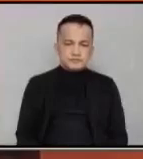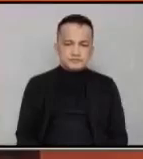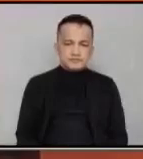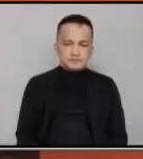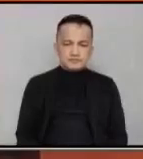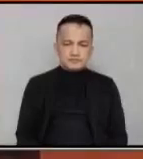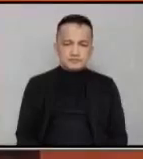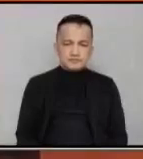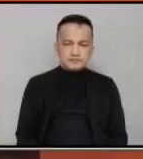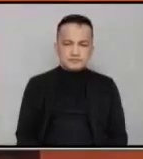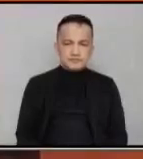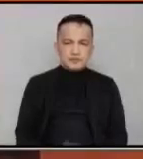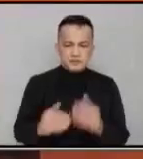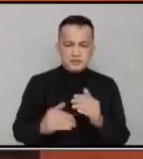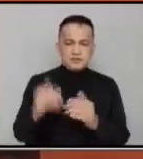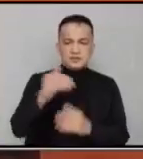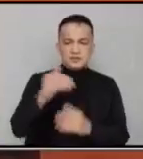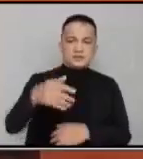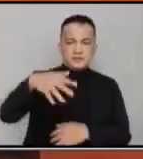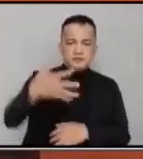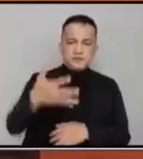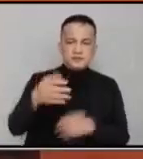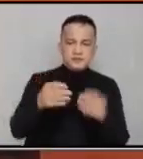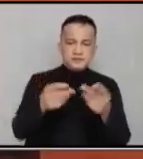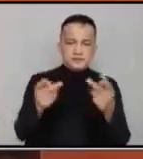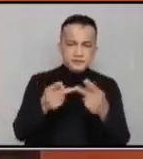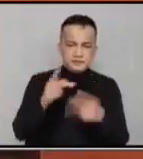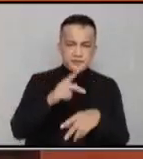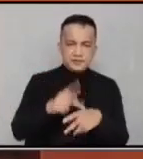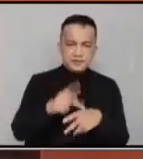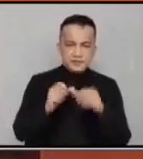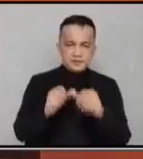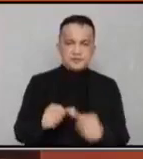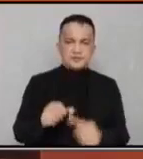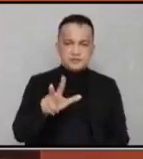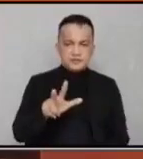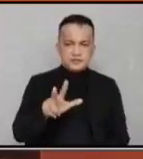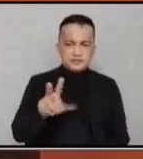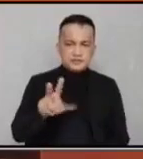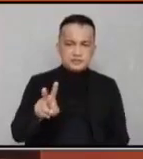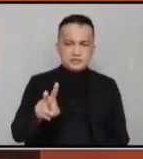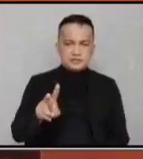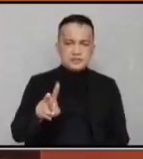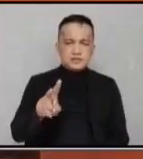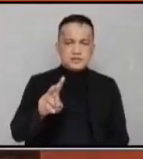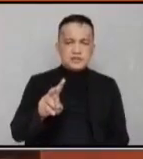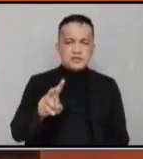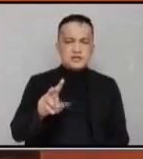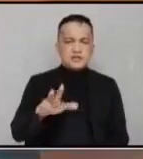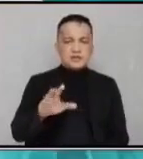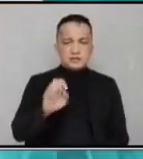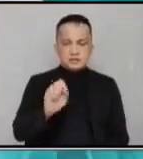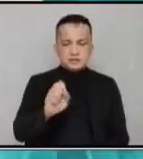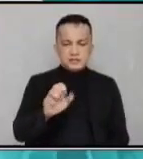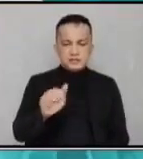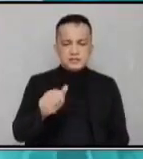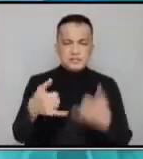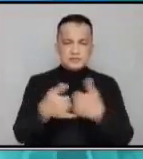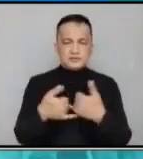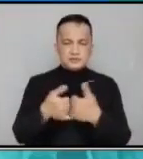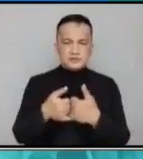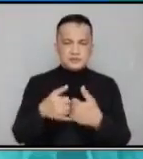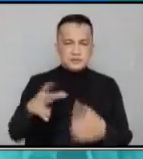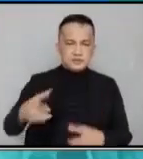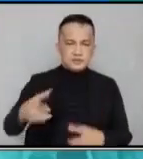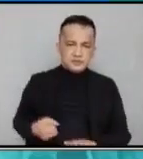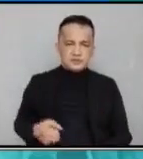Umangat sa panlimang pwestong Pilipinas sa pagpapatuloy ng 32nd Southeast Asian Games sa Cambodia. As of May 14, meron ng 46